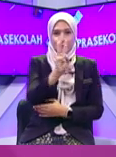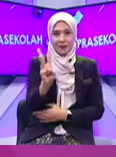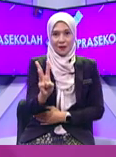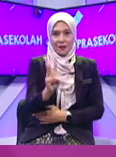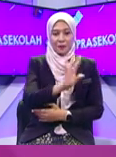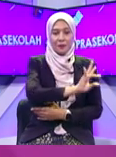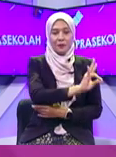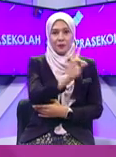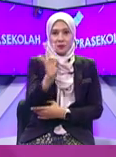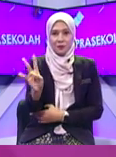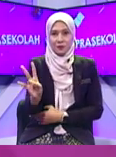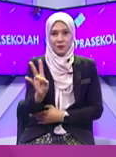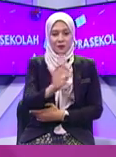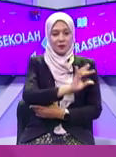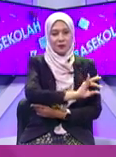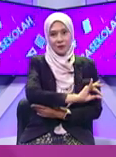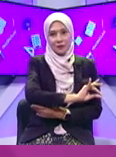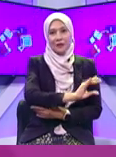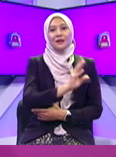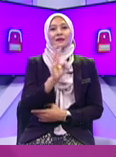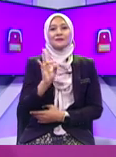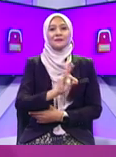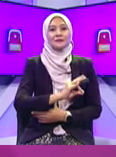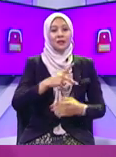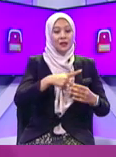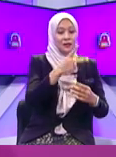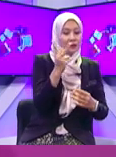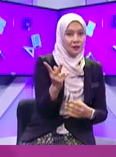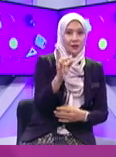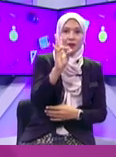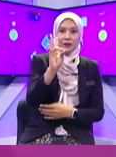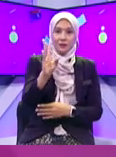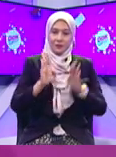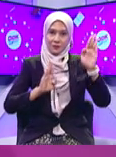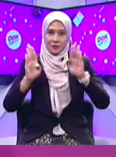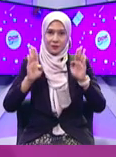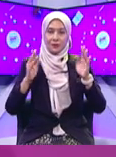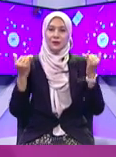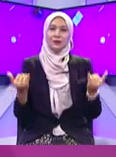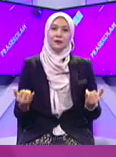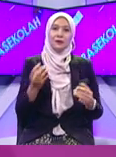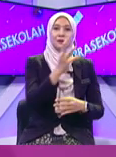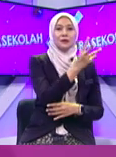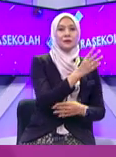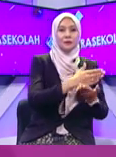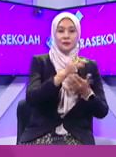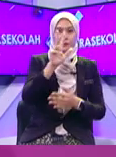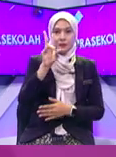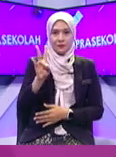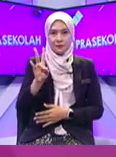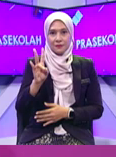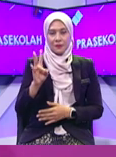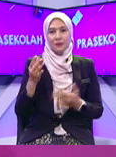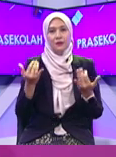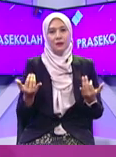6 7 Oke 16 tolak 7 jangan lupa dah tulis numbuh